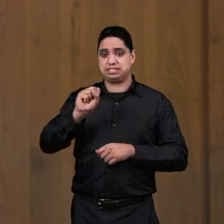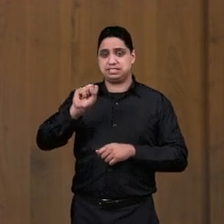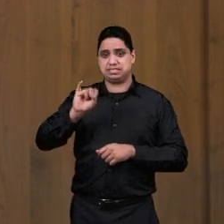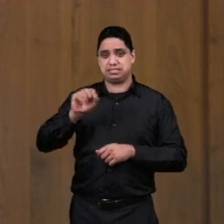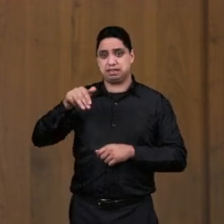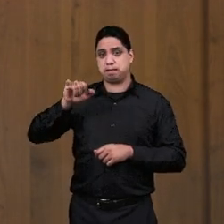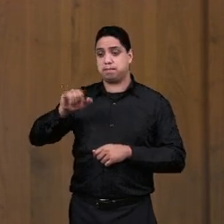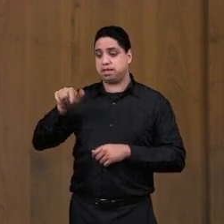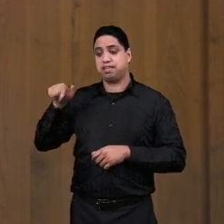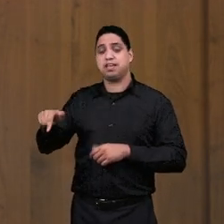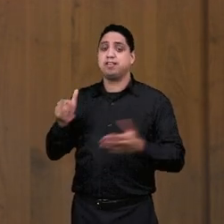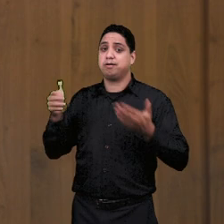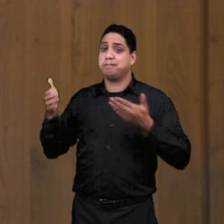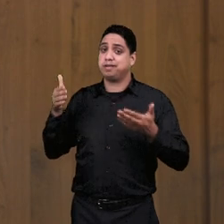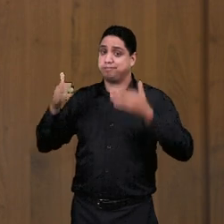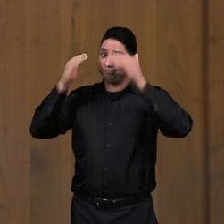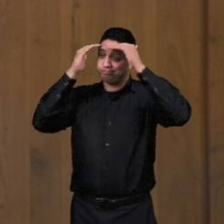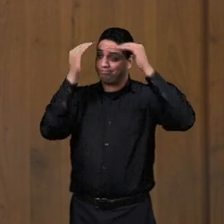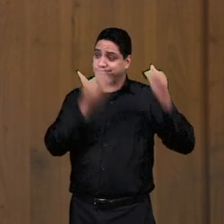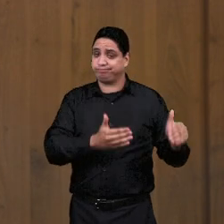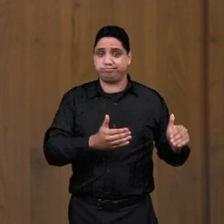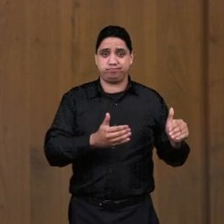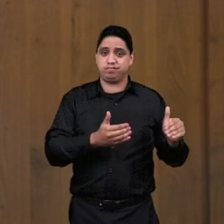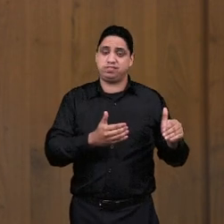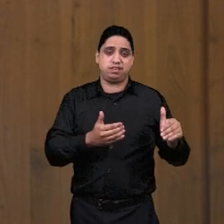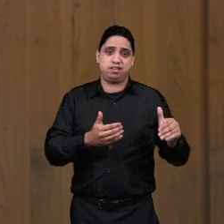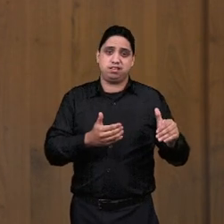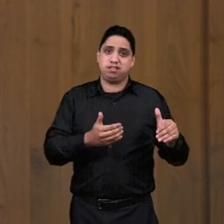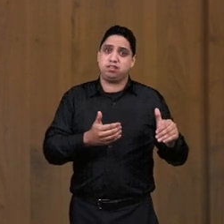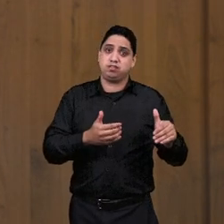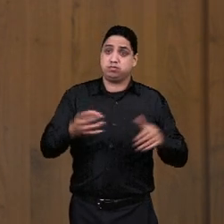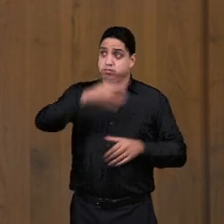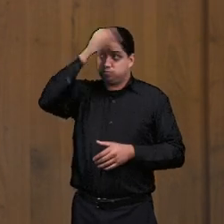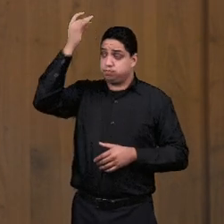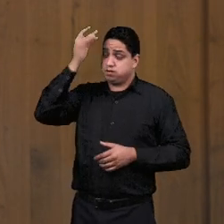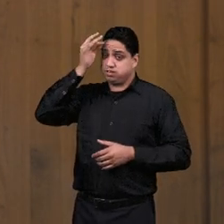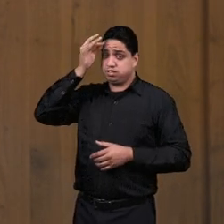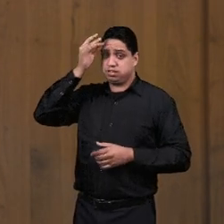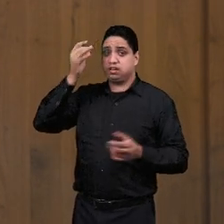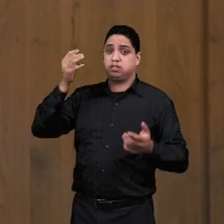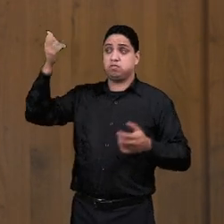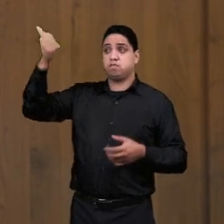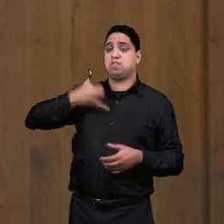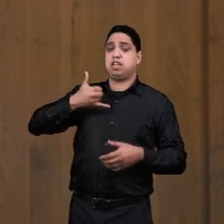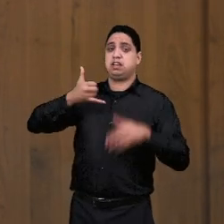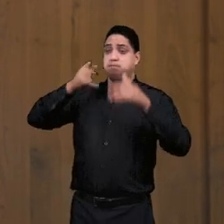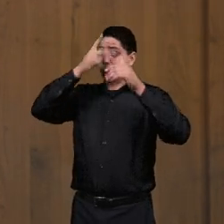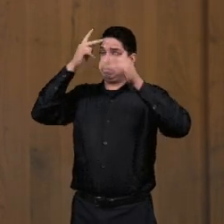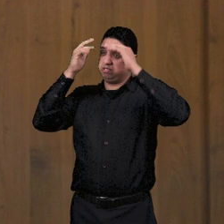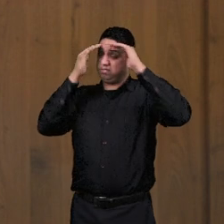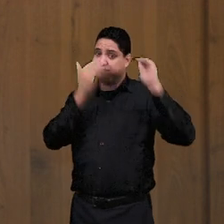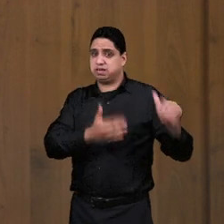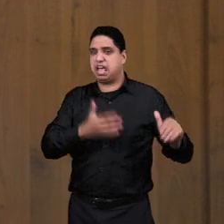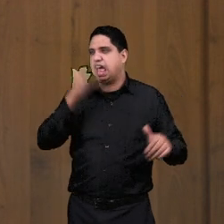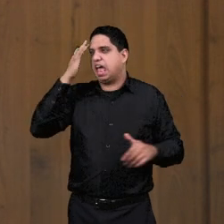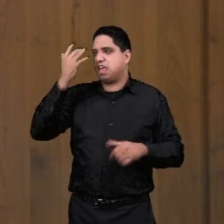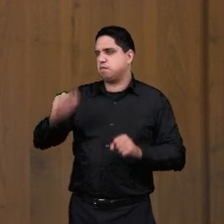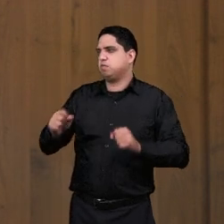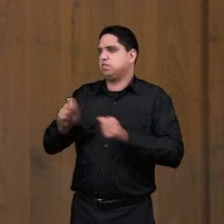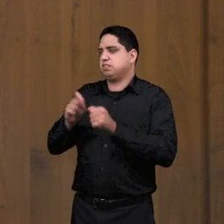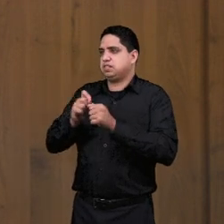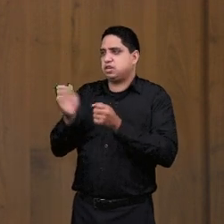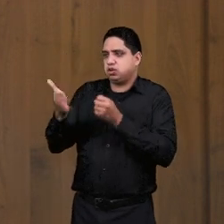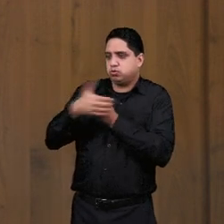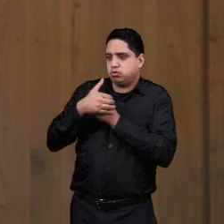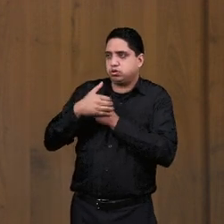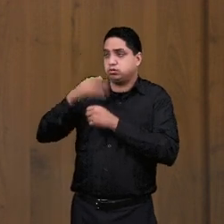ne donne pas, qui n'écoute pas la voix du Saint-Esprit. Il pense qu'il peut faire les choses cachées, le Saint-Esprit ne sait